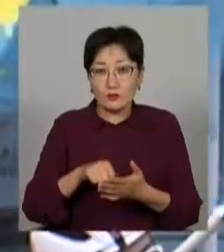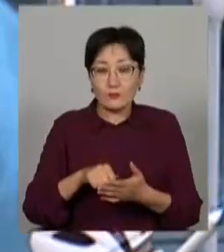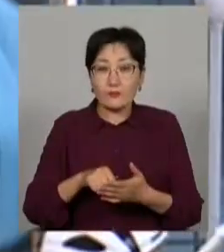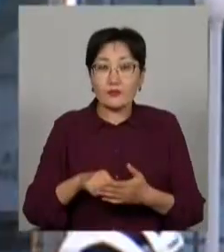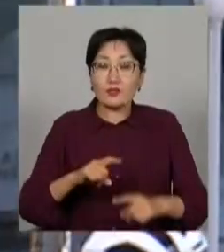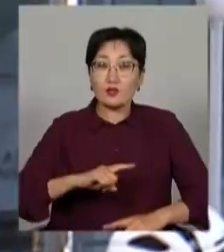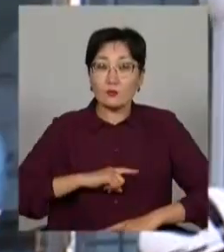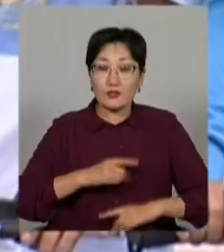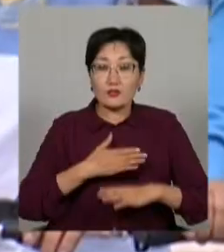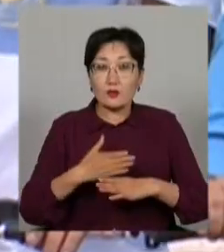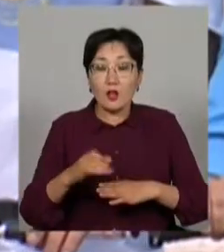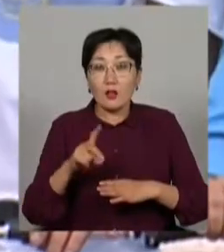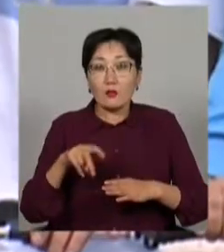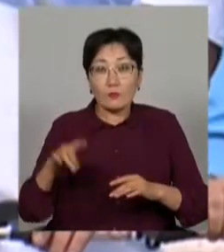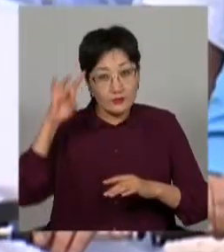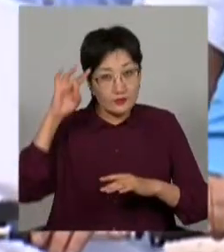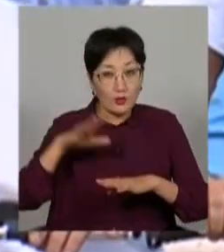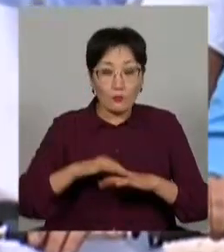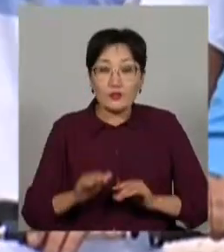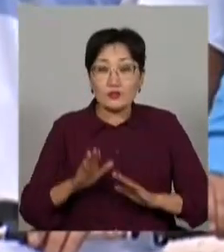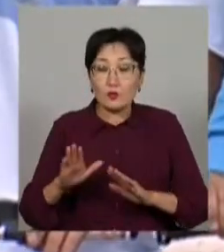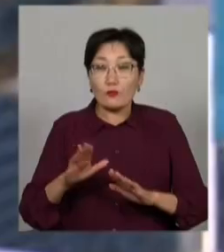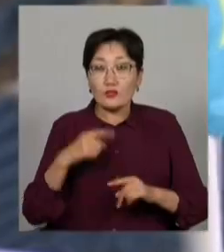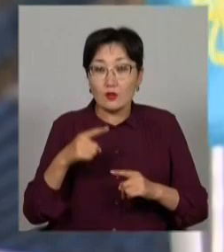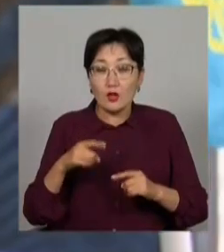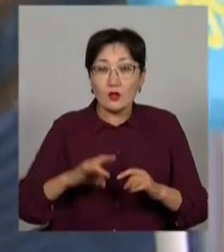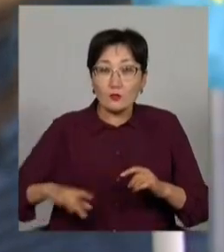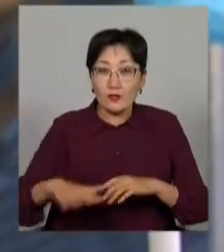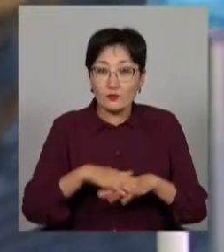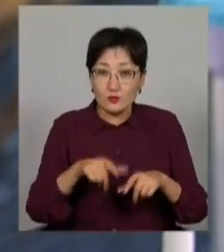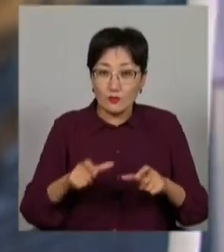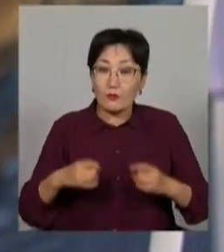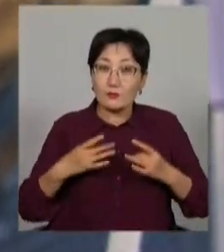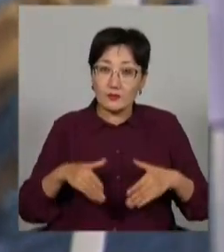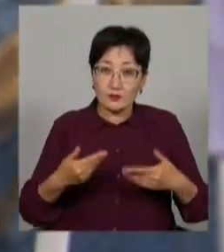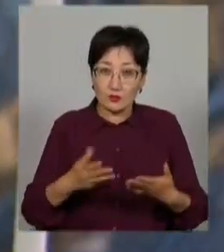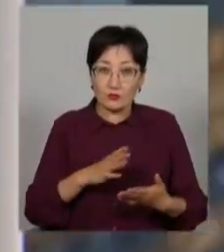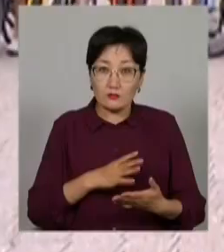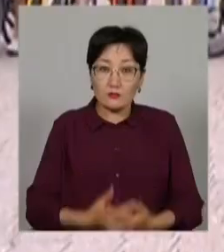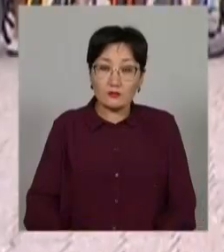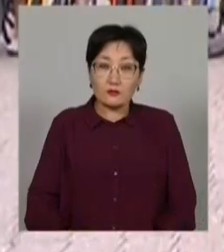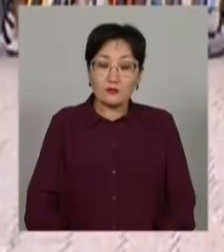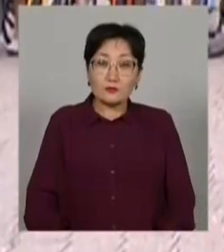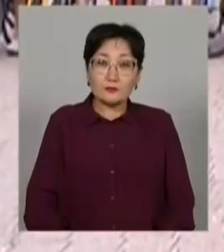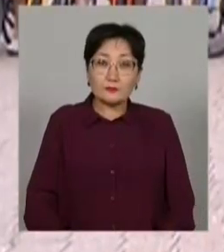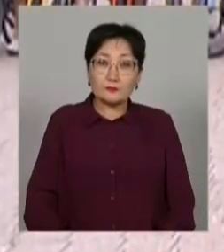мәреге жеткеннен кейін Алатау ауданы әкімінің орынбасары сөз сөйлеп, аудан тұрғындарын мерекемен құттықтады.